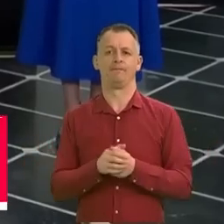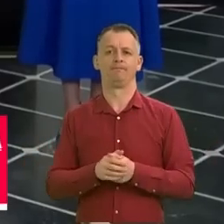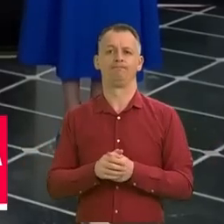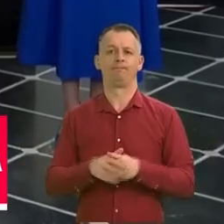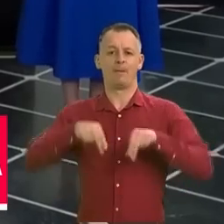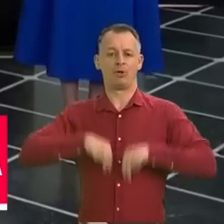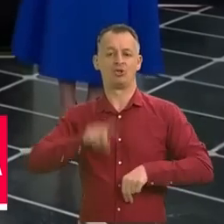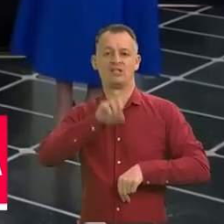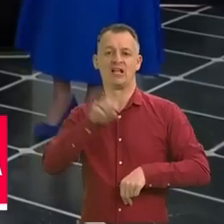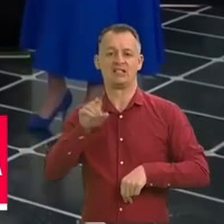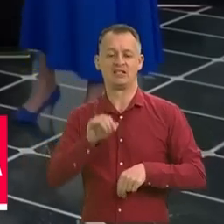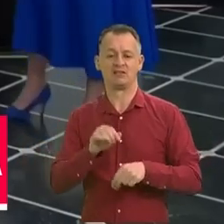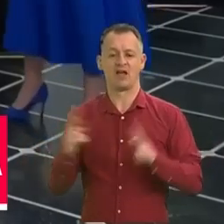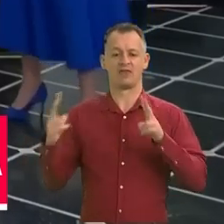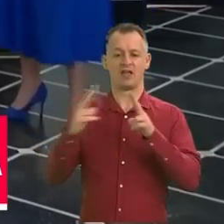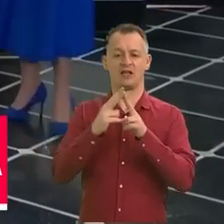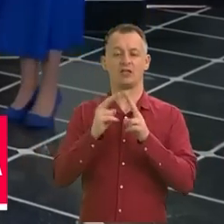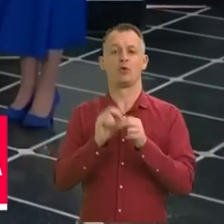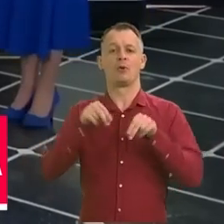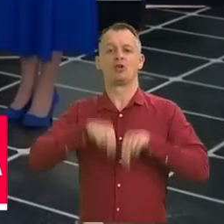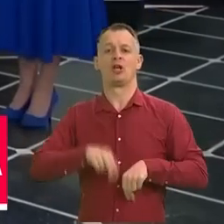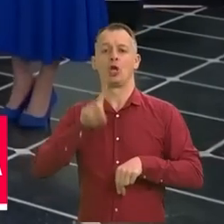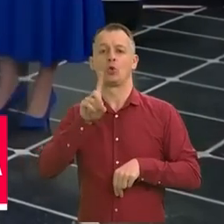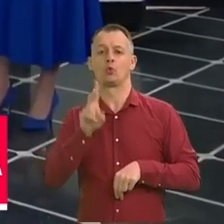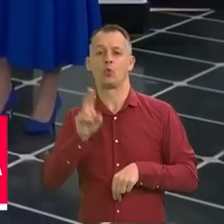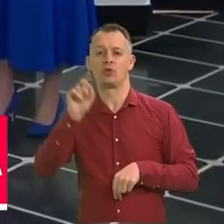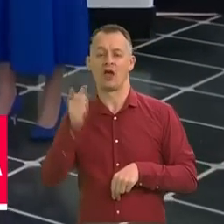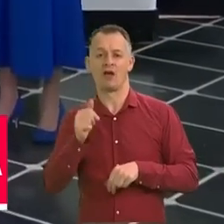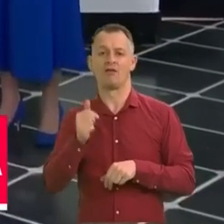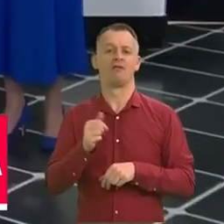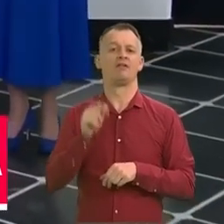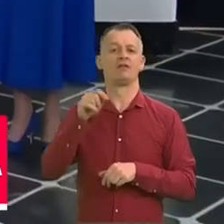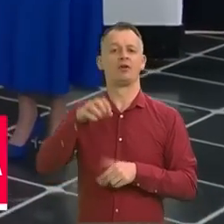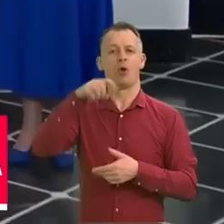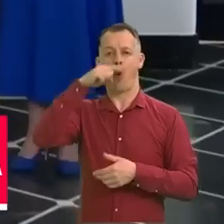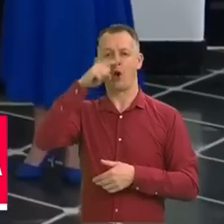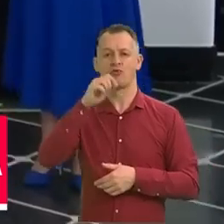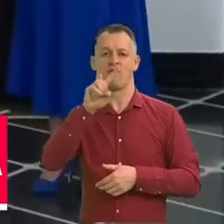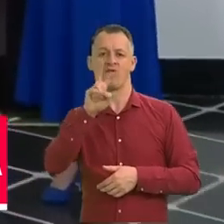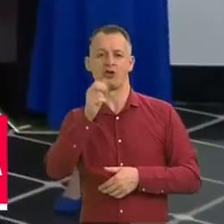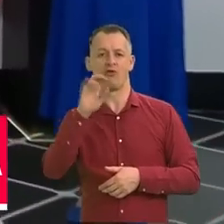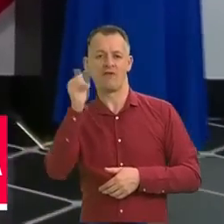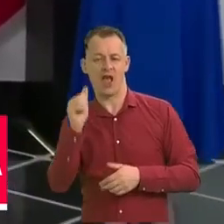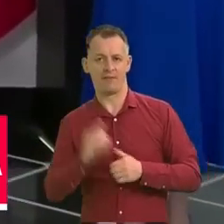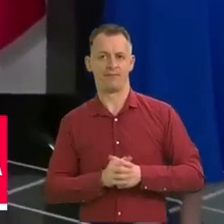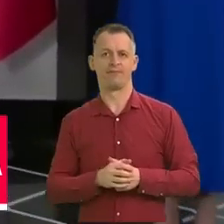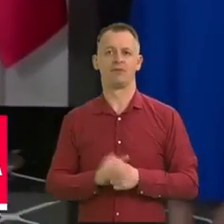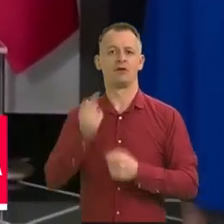Președintele Zelenski s-a întâlnit cu omologul său, Andrei Duda, la Varșovia. Cei doi au discutat probleme de securitate, dar și economice.